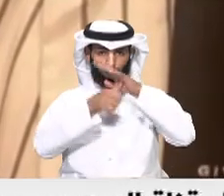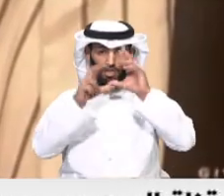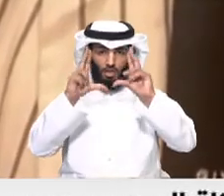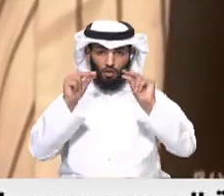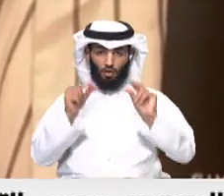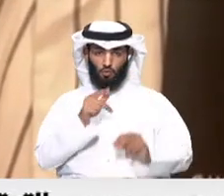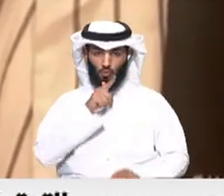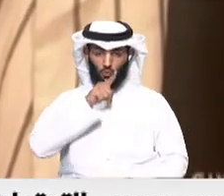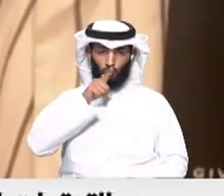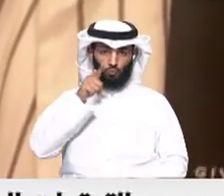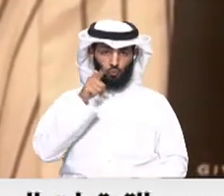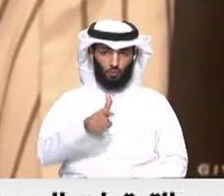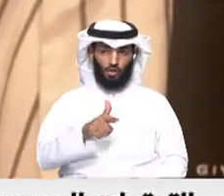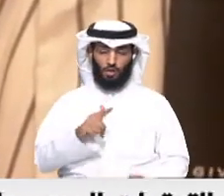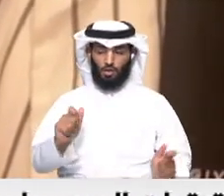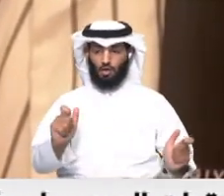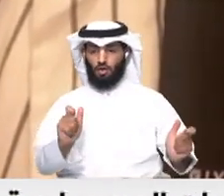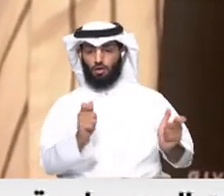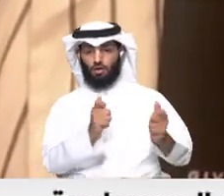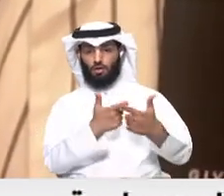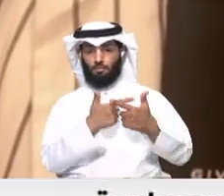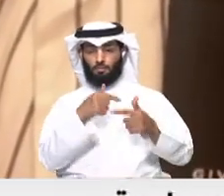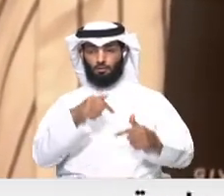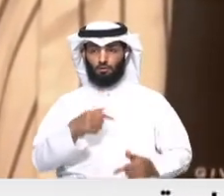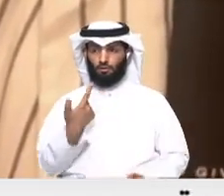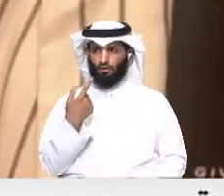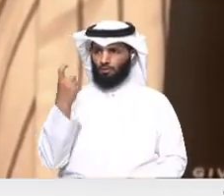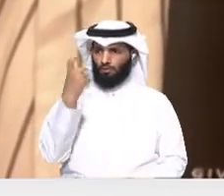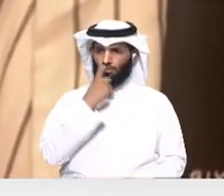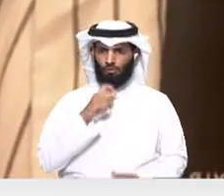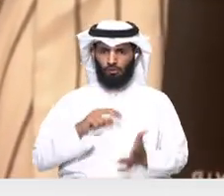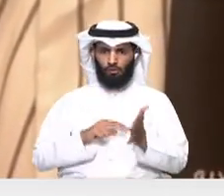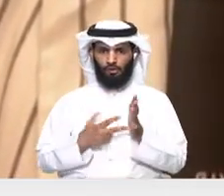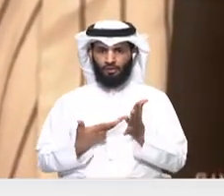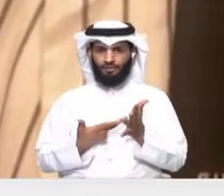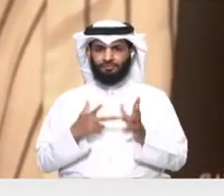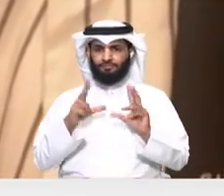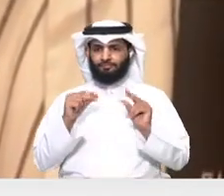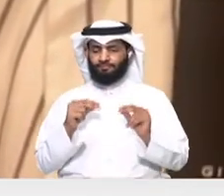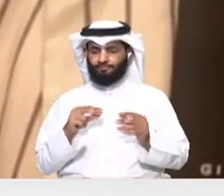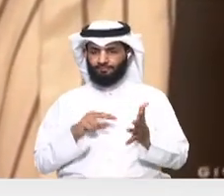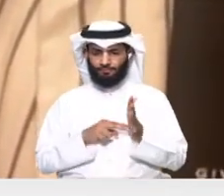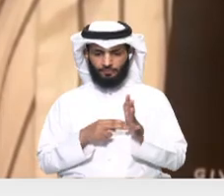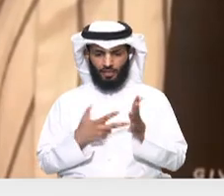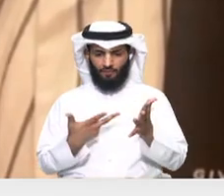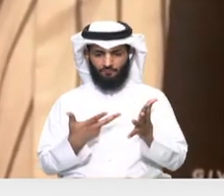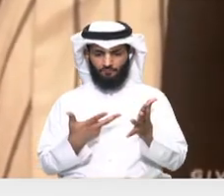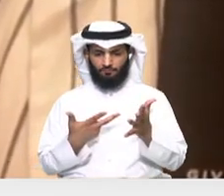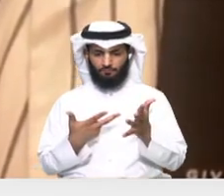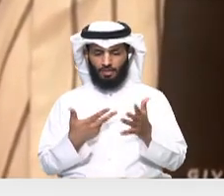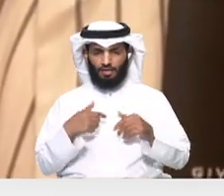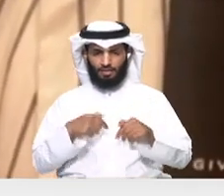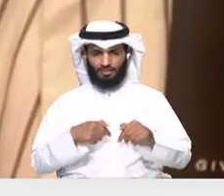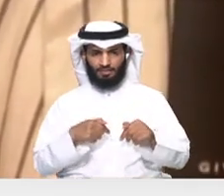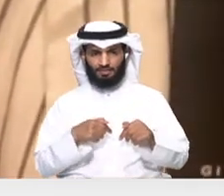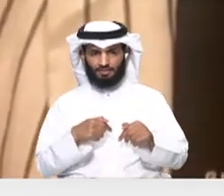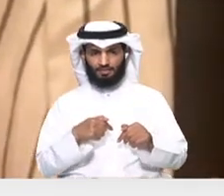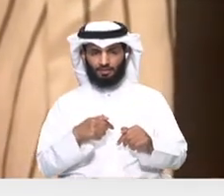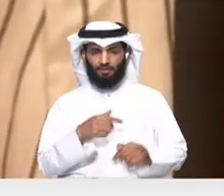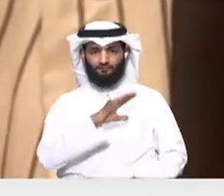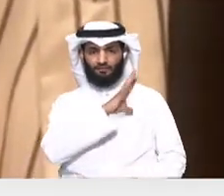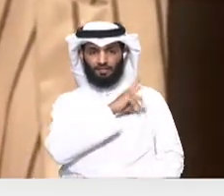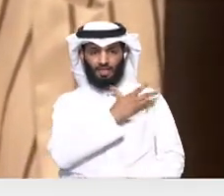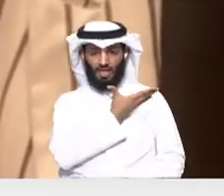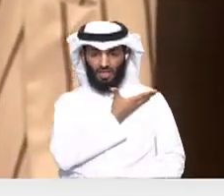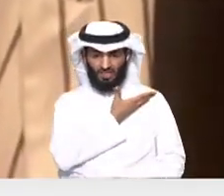من هذه الحرب، عندما سئل عن إذا ما كان لبنان سيفصل عن جبهة غزة، عاد